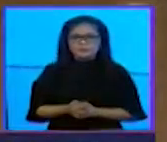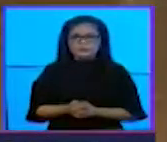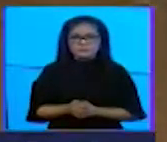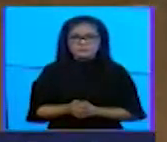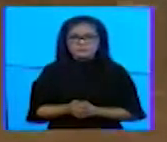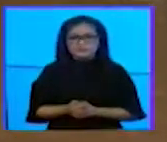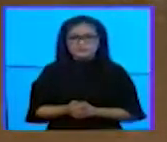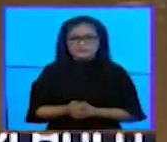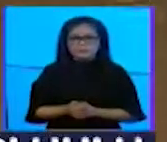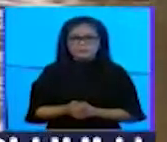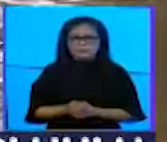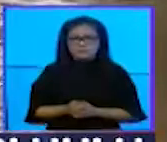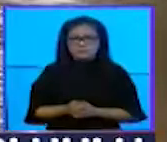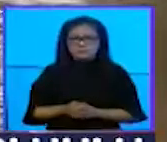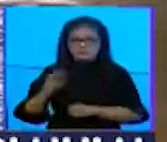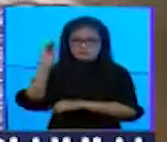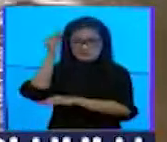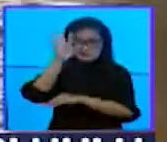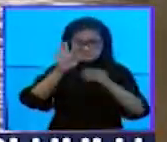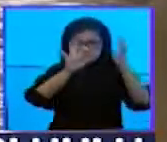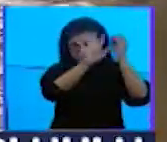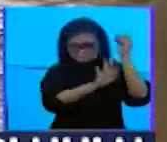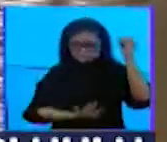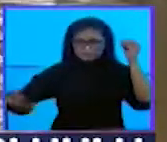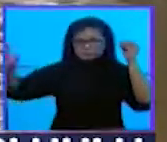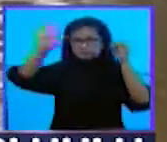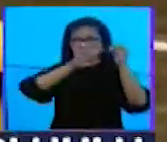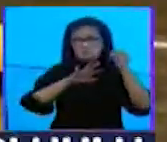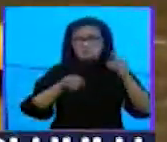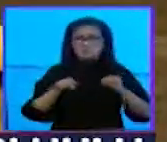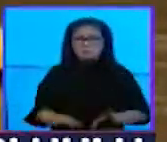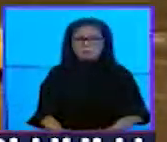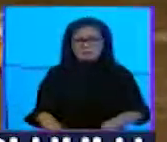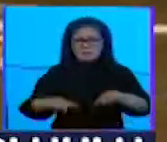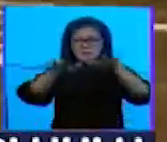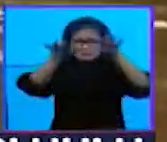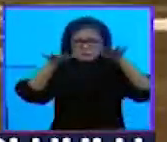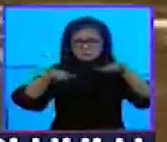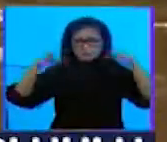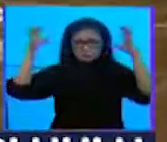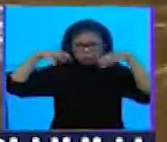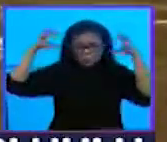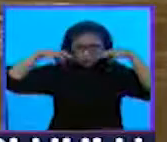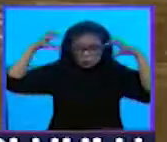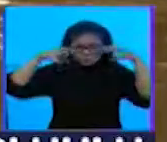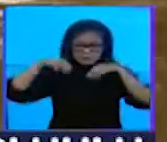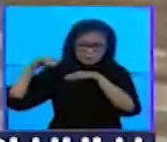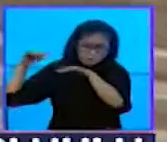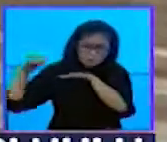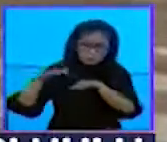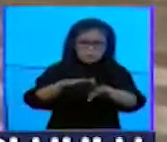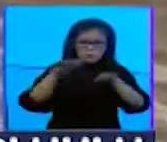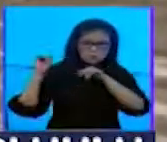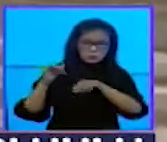kawasan Jabodetabek termasuk ibukota DKI Jakarta sempat tergenang banjir curah hujan yang tinggi dan kiriman dari kawasan hulu menjadi